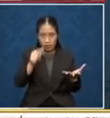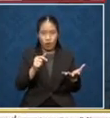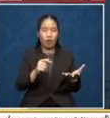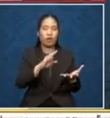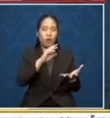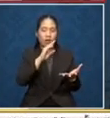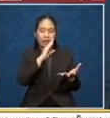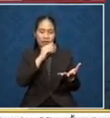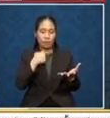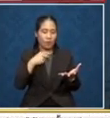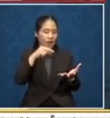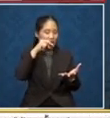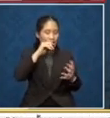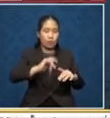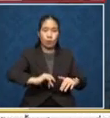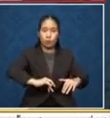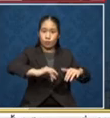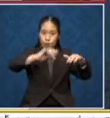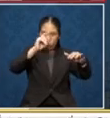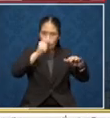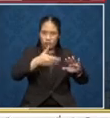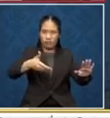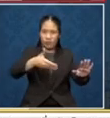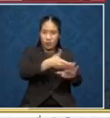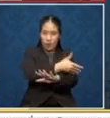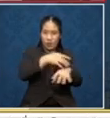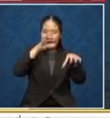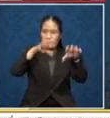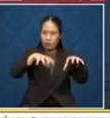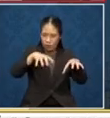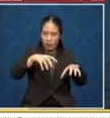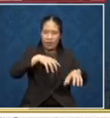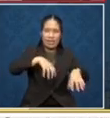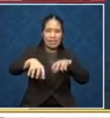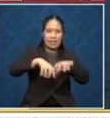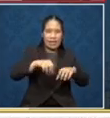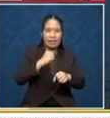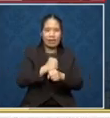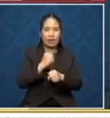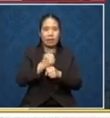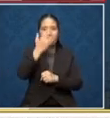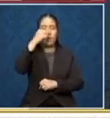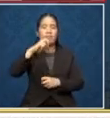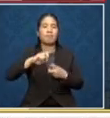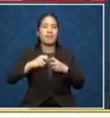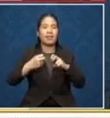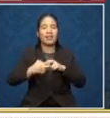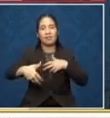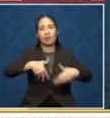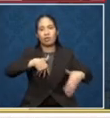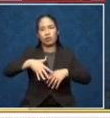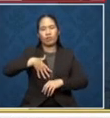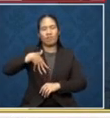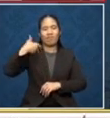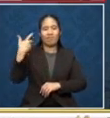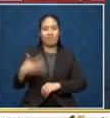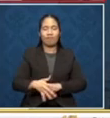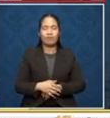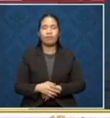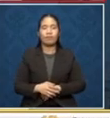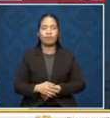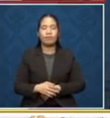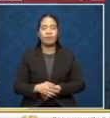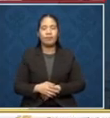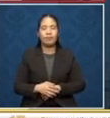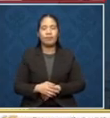ประสิทธิภาพควรทำก่อนฤดูฝนเพื่อแก้ไขปัญหาหาความเดือดร้อนของพี่น้องประชาชนค่ะดังที่